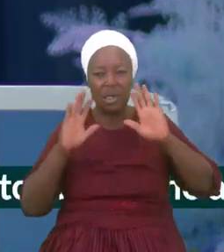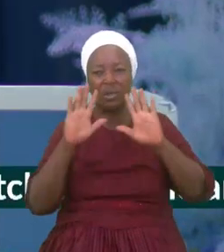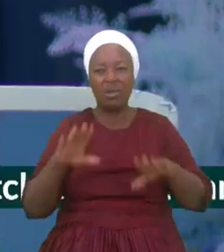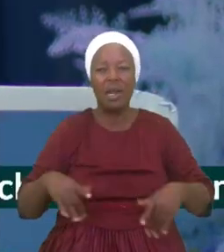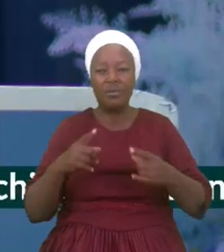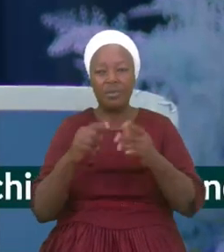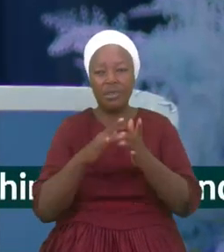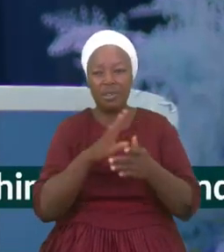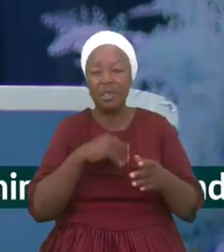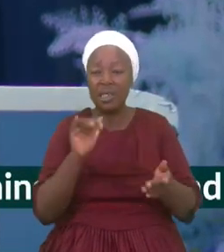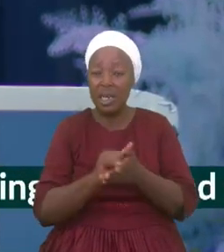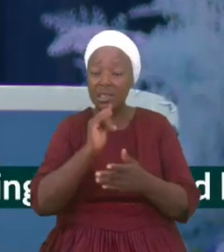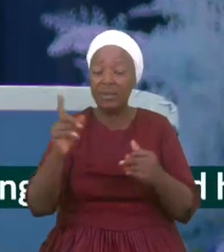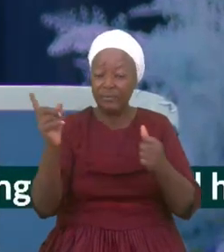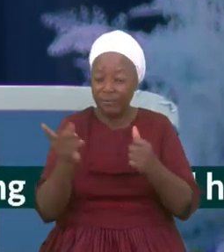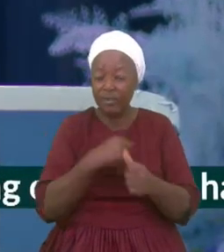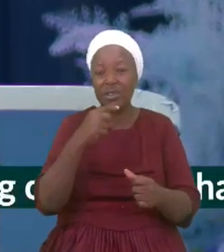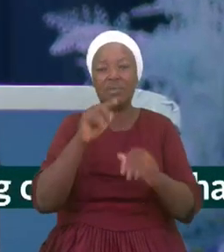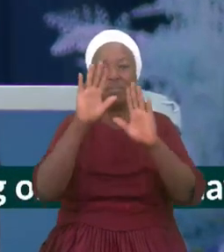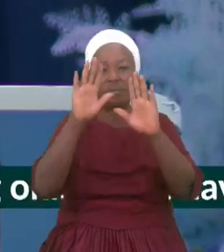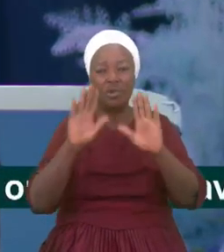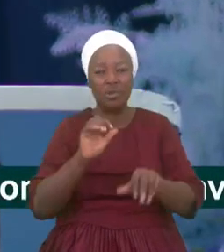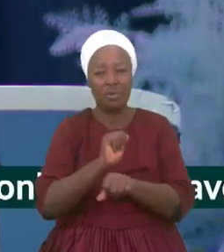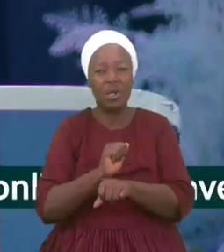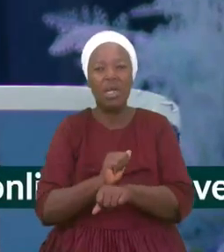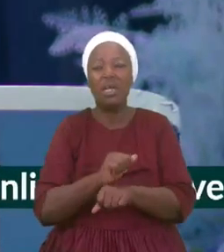vous allez voir des miracles ce soir